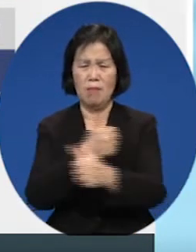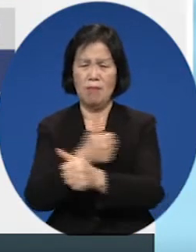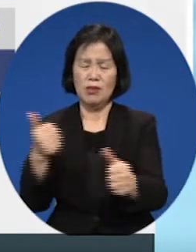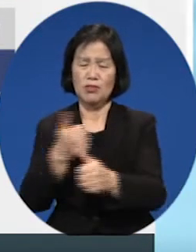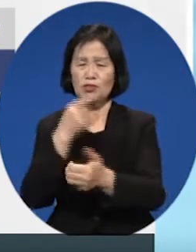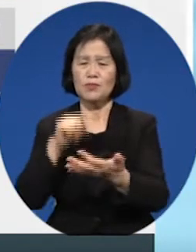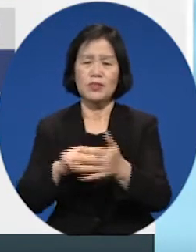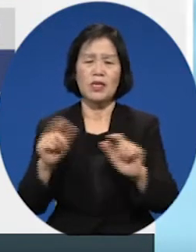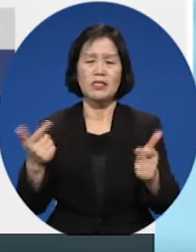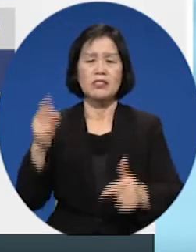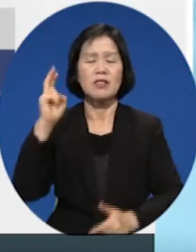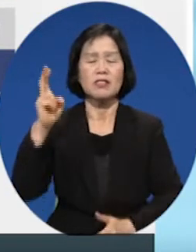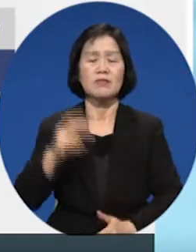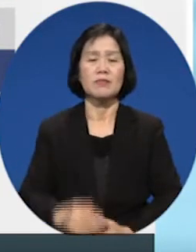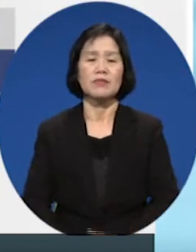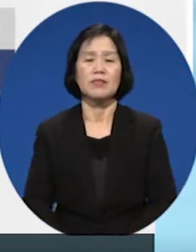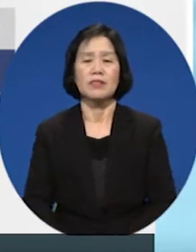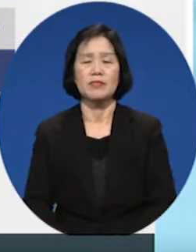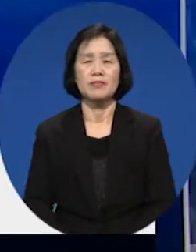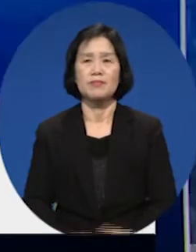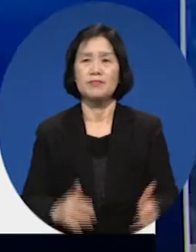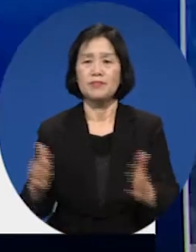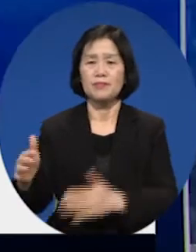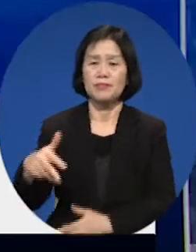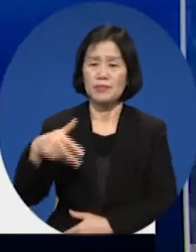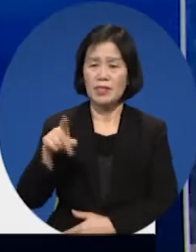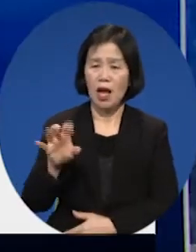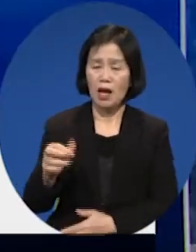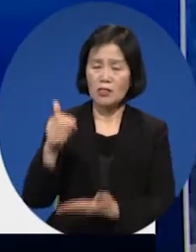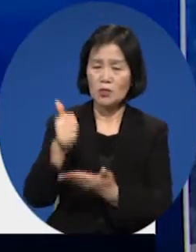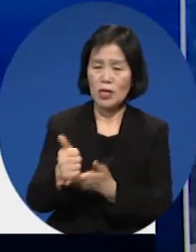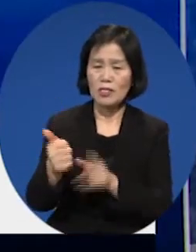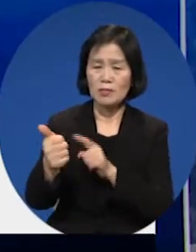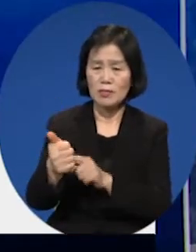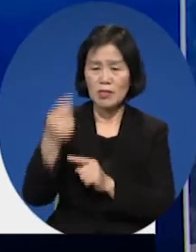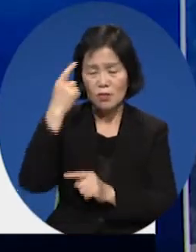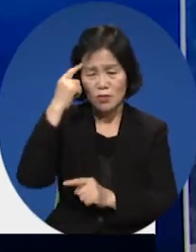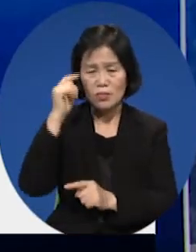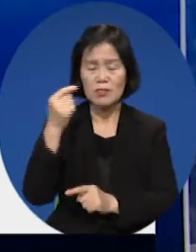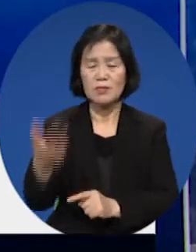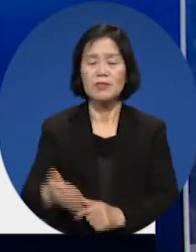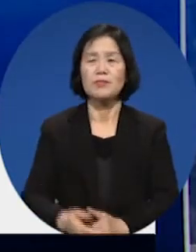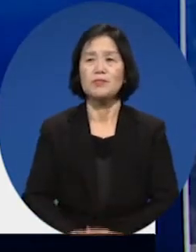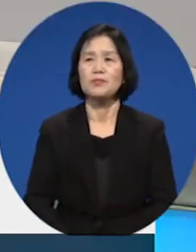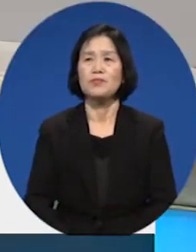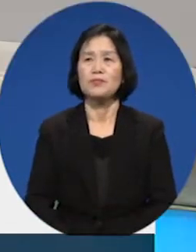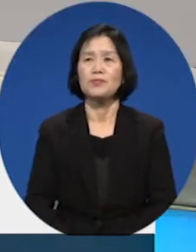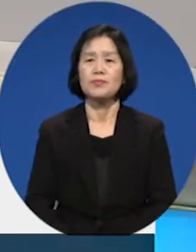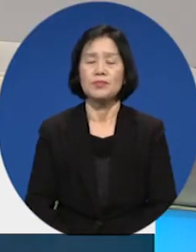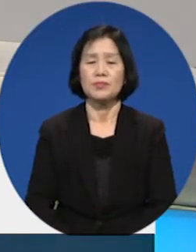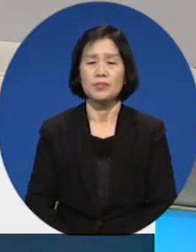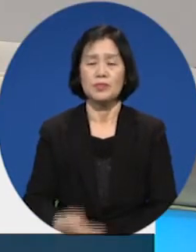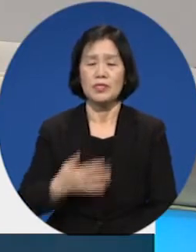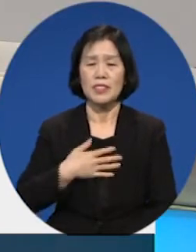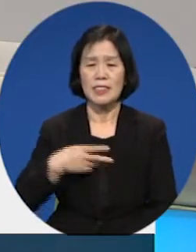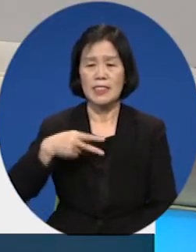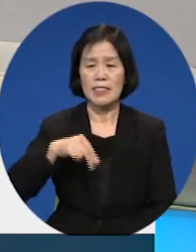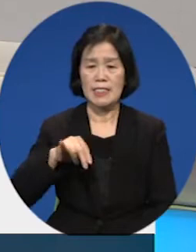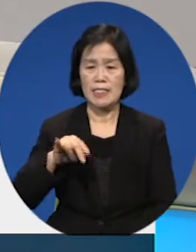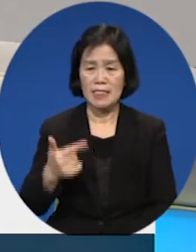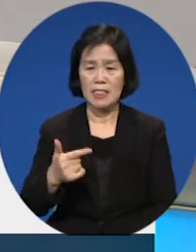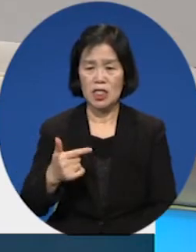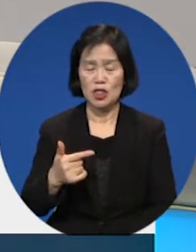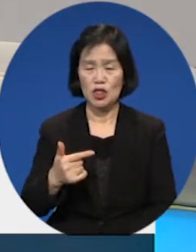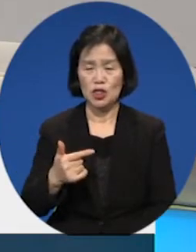생각합니다 4 장 소장님께서 는 또 이번 중간 간부급 인사 어떻게 평가 지하 신촌에 그러면 신연수 파문을